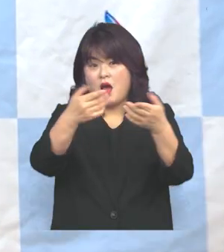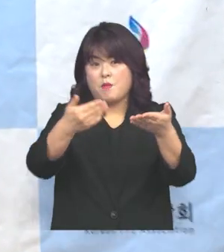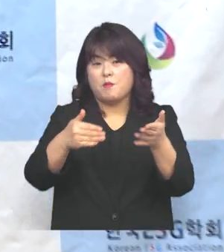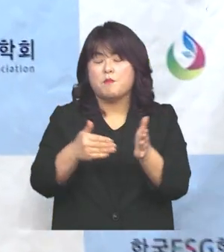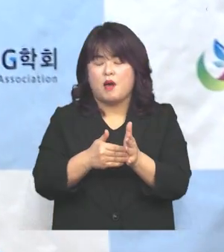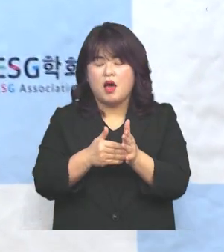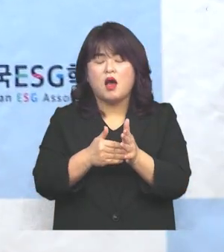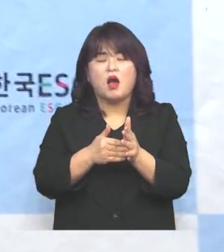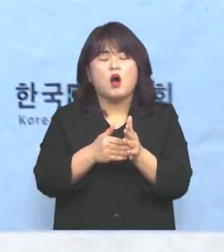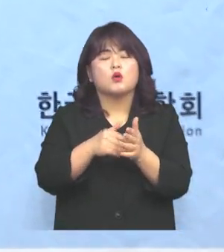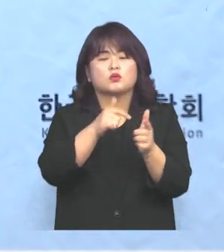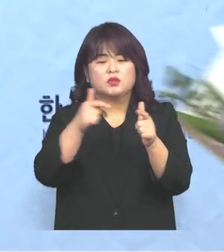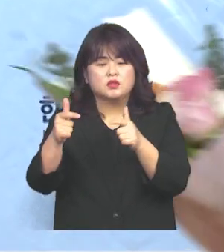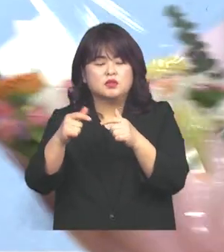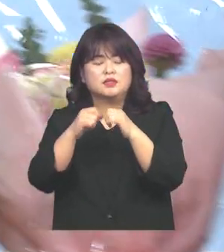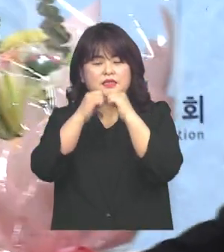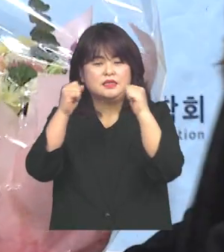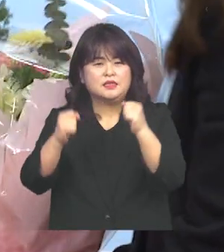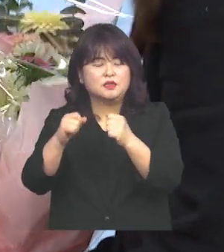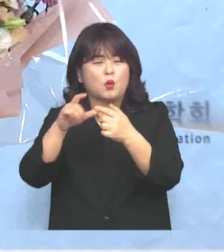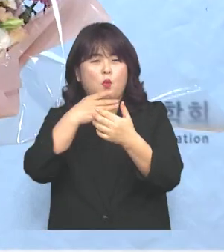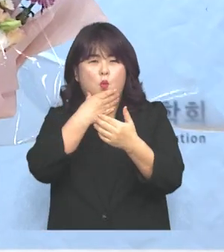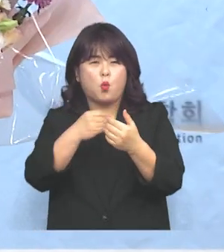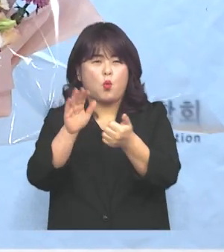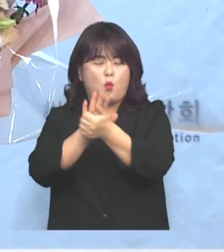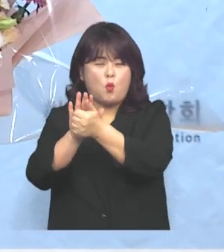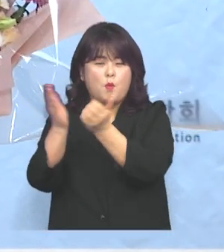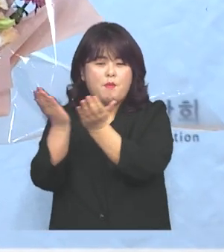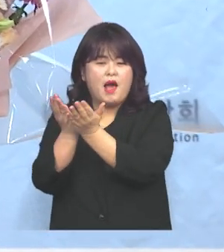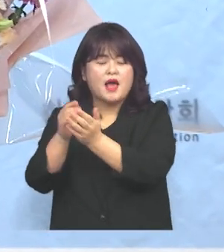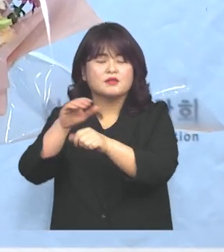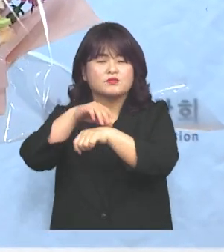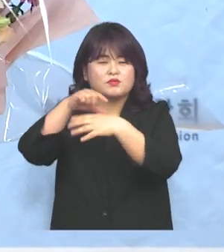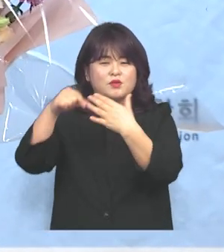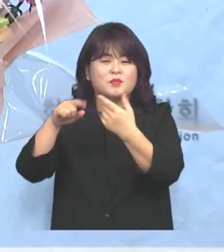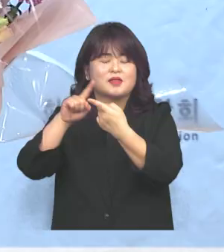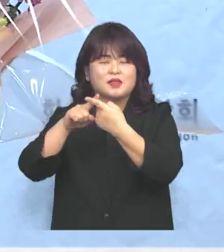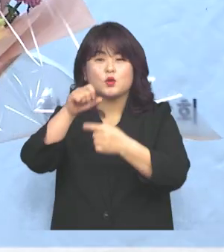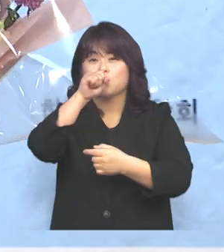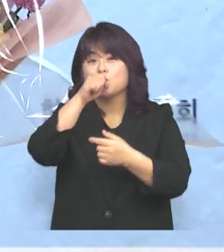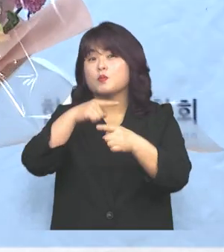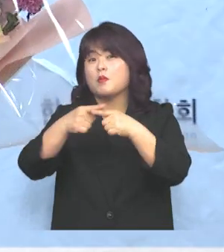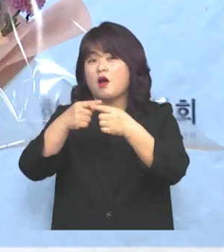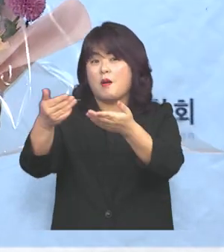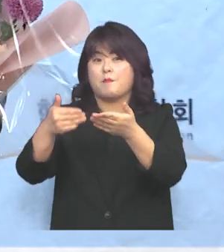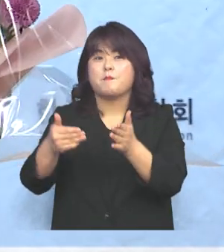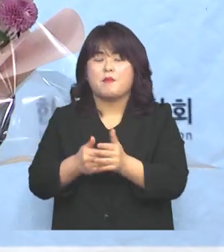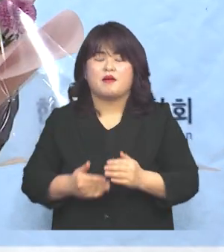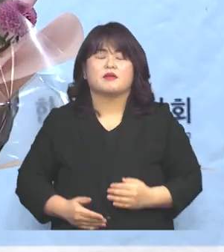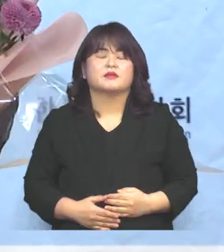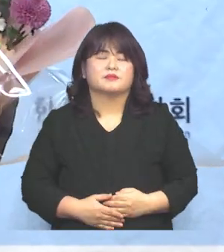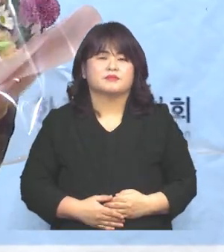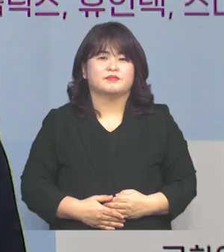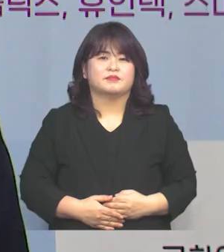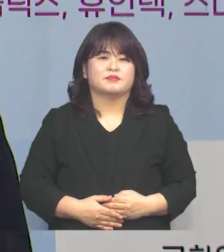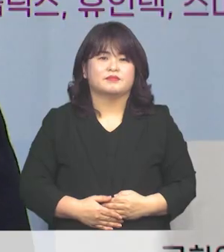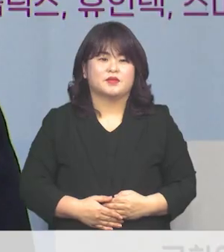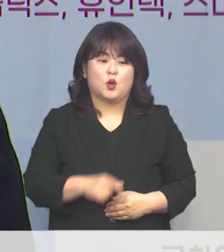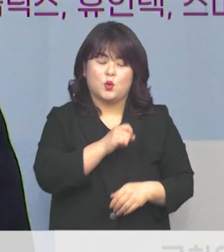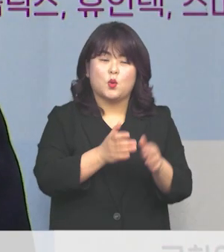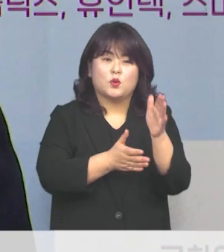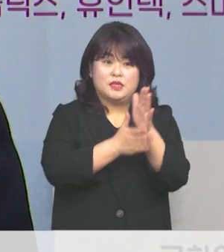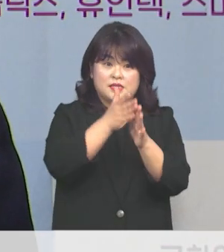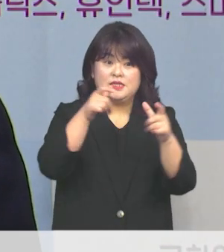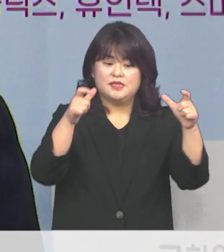과제 추진과 디지털 돌봄, 맞춤 복지 강화, 투명한 행정 혁신 등이 높은 평가를 받았습니다.